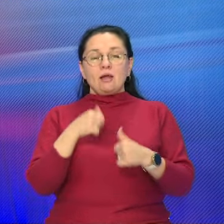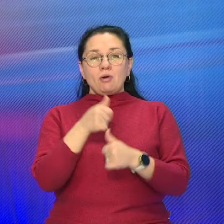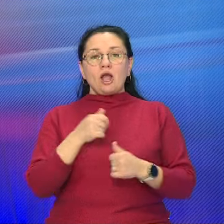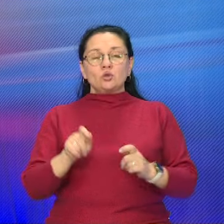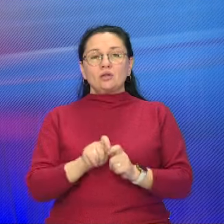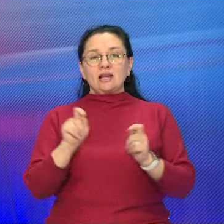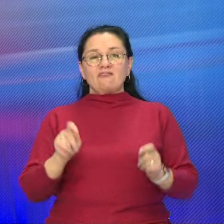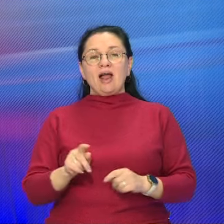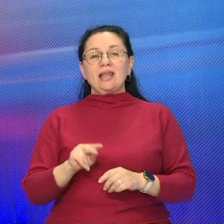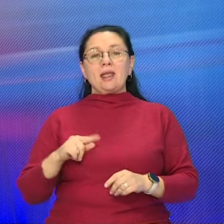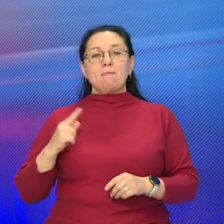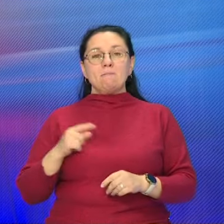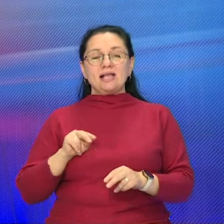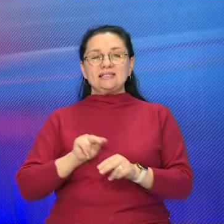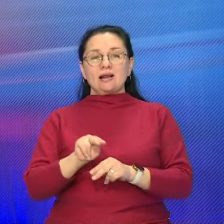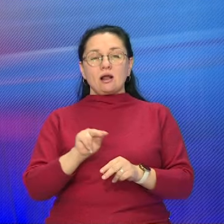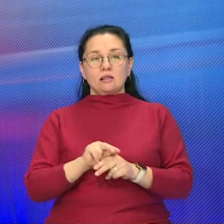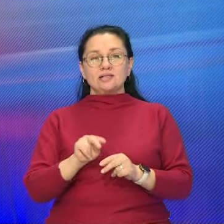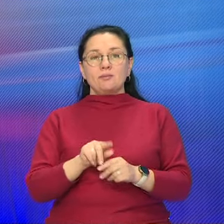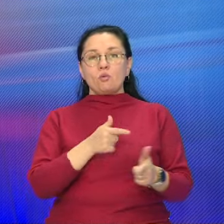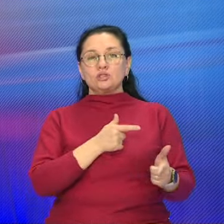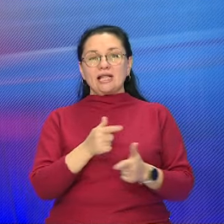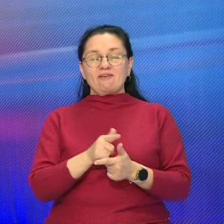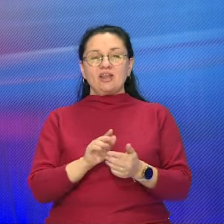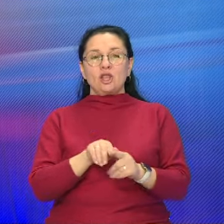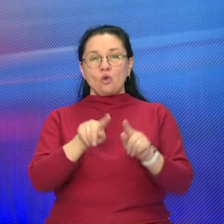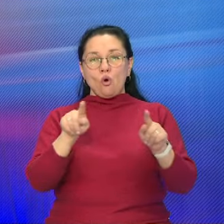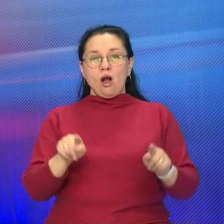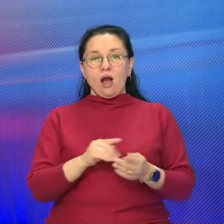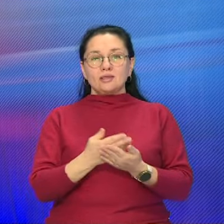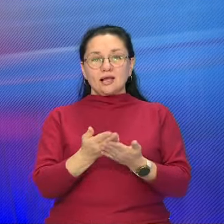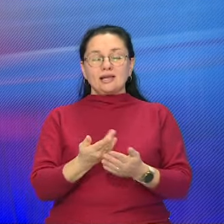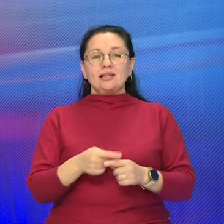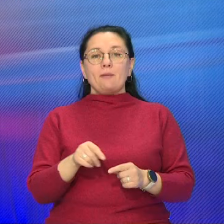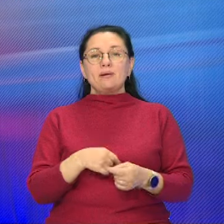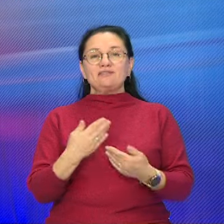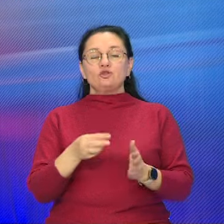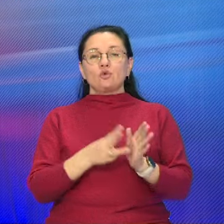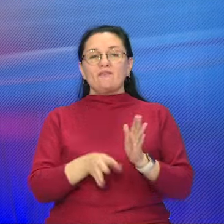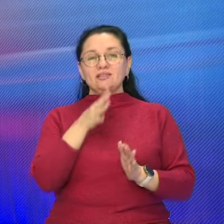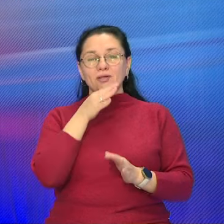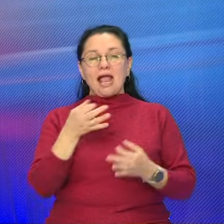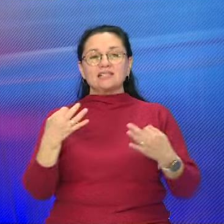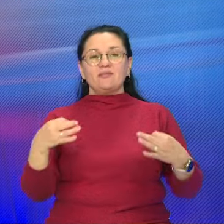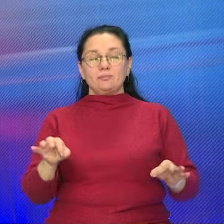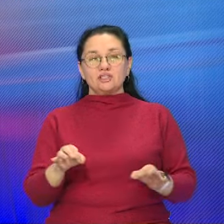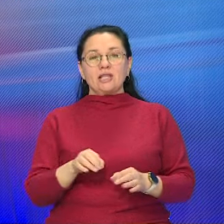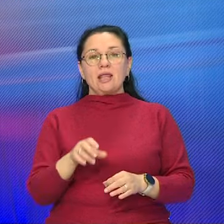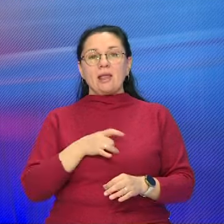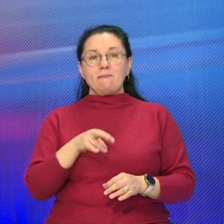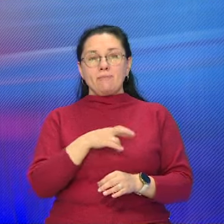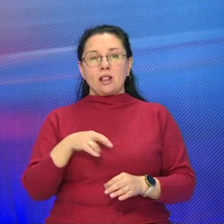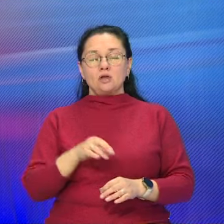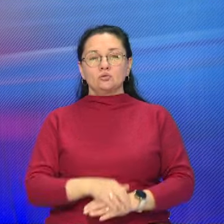мастер-класс для детей по изготовлению открыток к Дню защиты детей, посвященного 80-летию освобождения Беларуси от немецко-фашистских